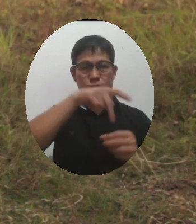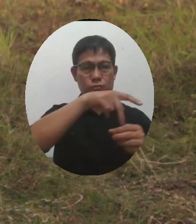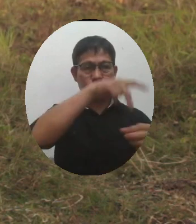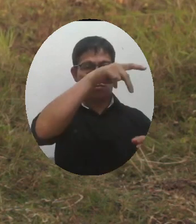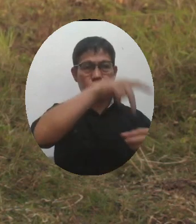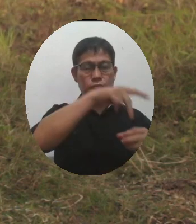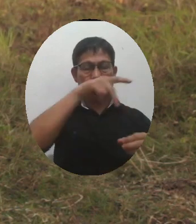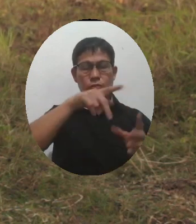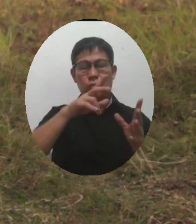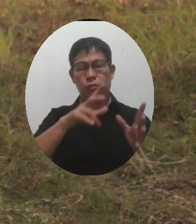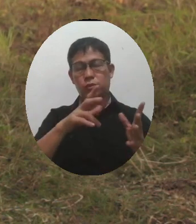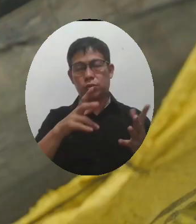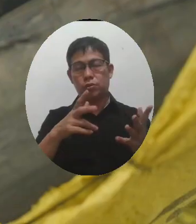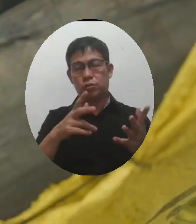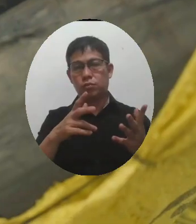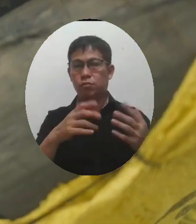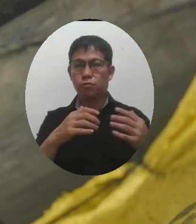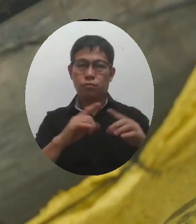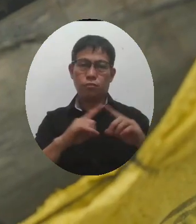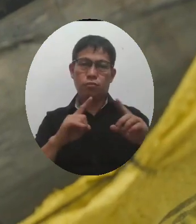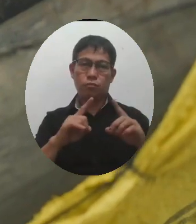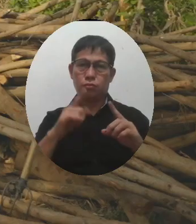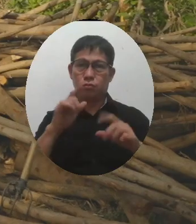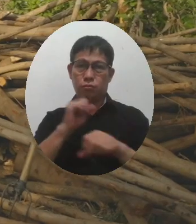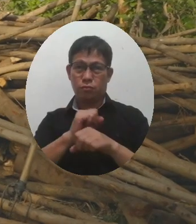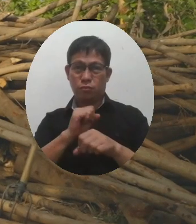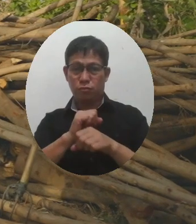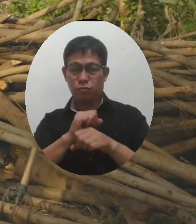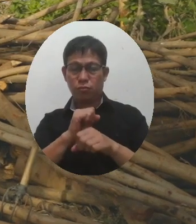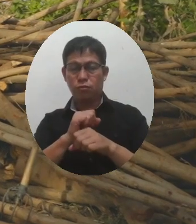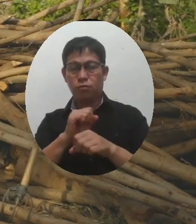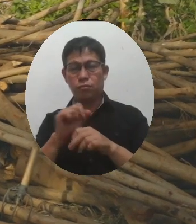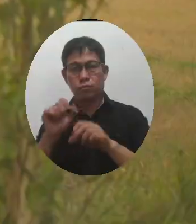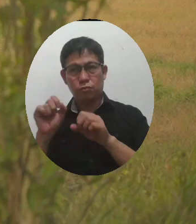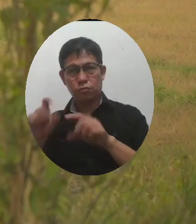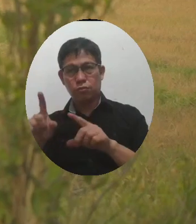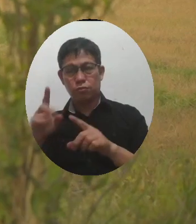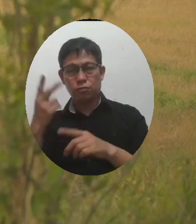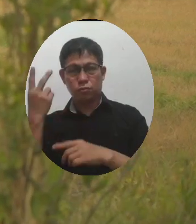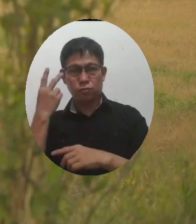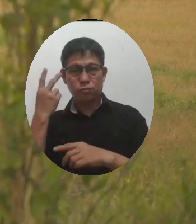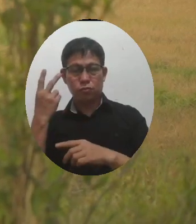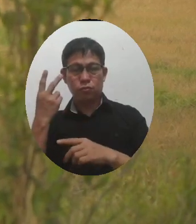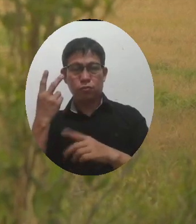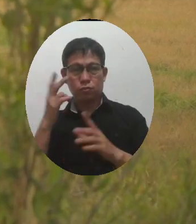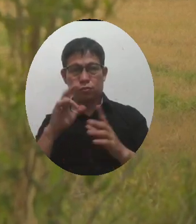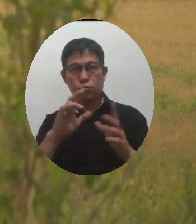Pinag-ipunan talaga nilang mapatayo sa pag-uuling, pag-ugulay, pag-porsyento po sa palay.